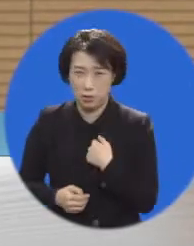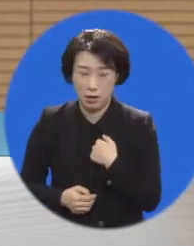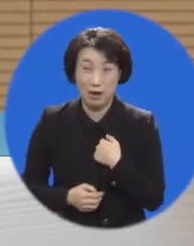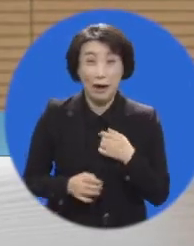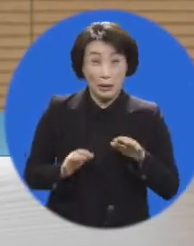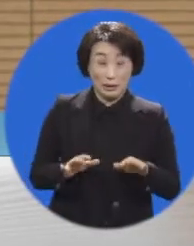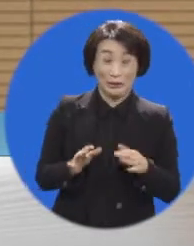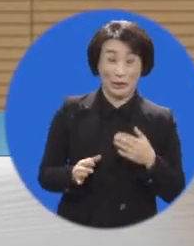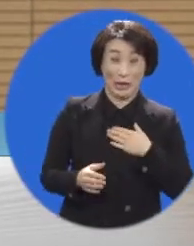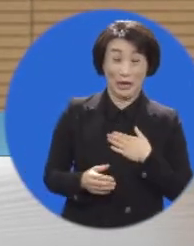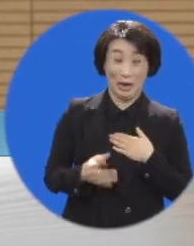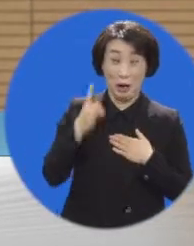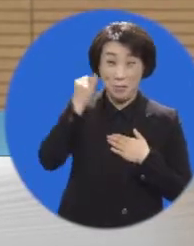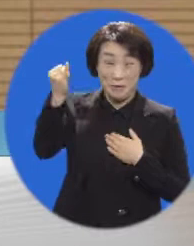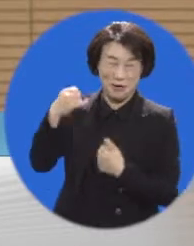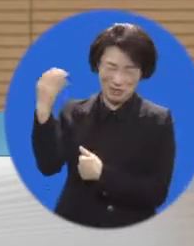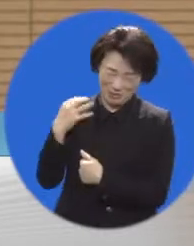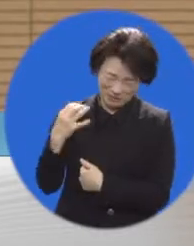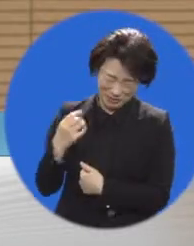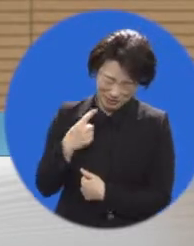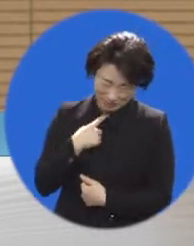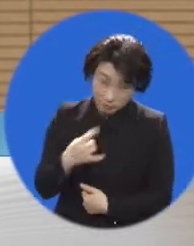엄마한테만 죄지게 혼났는데